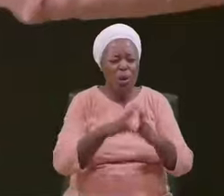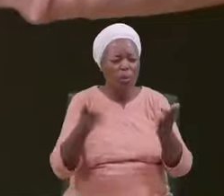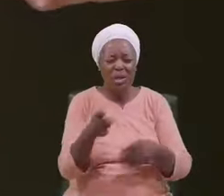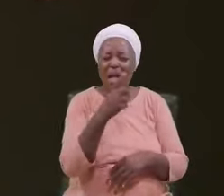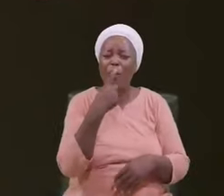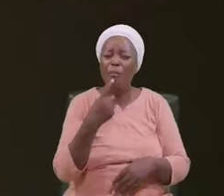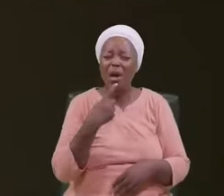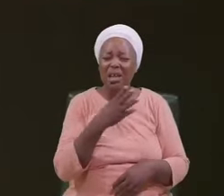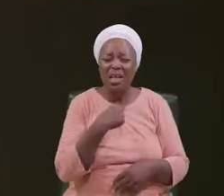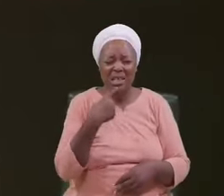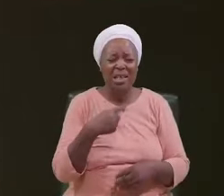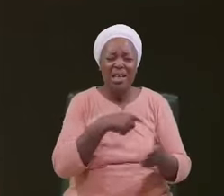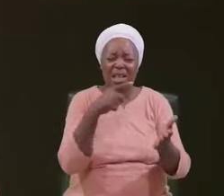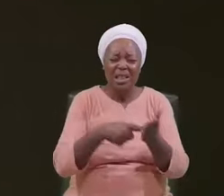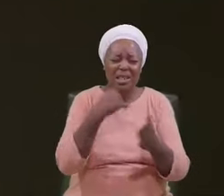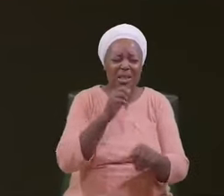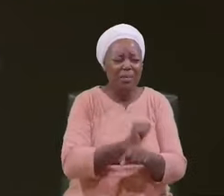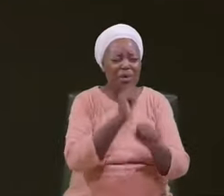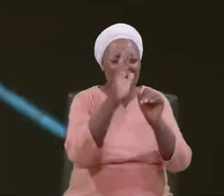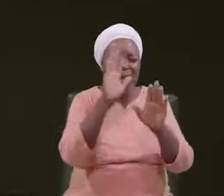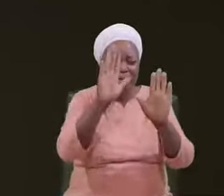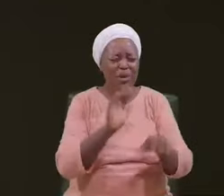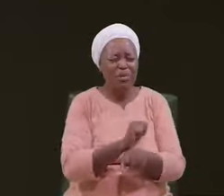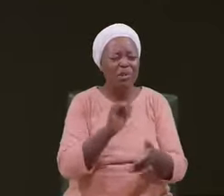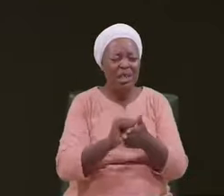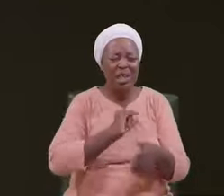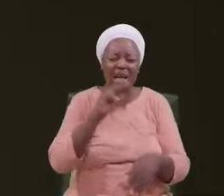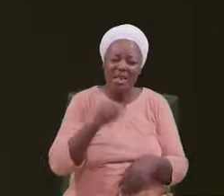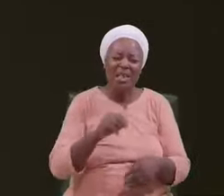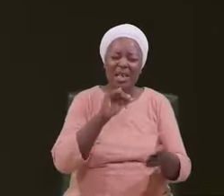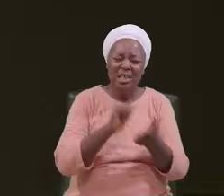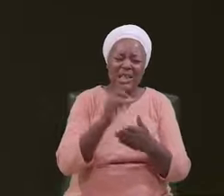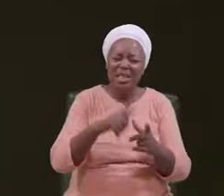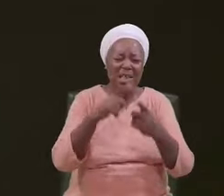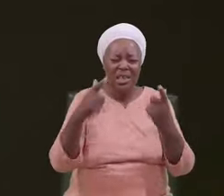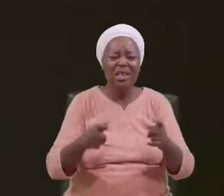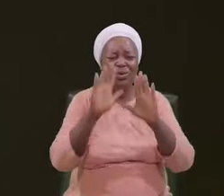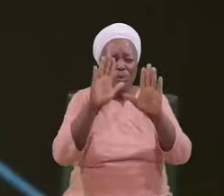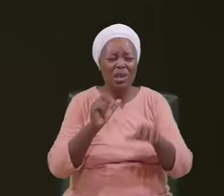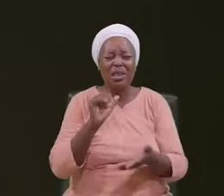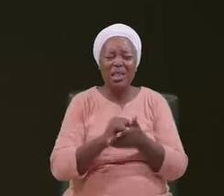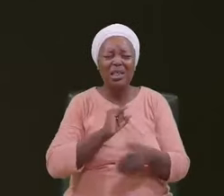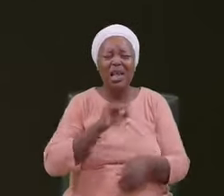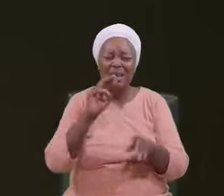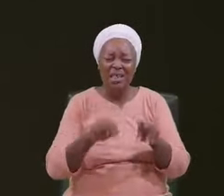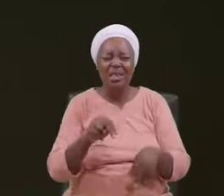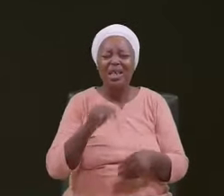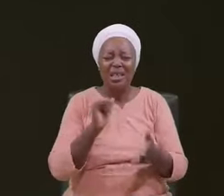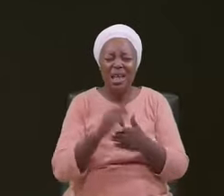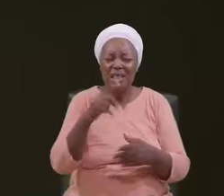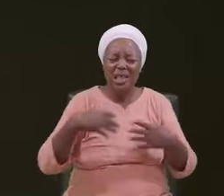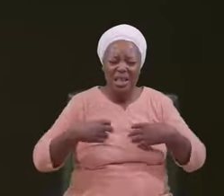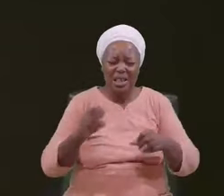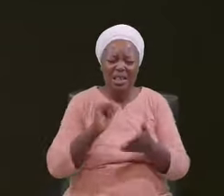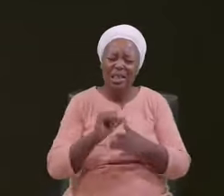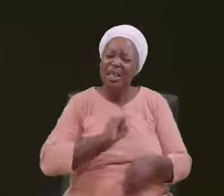ils ont dit que voici le miracle dont j'ai besoin, c'est le prodige surnaturel dont j'ai besoin, c'est la guérison dont j'ai besoin, c'est